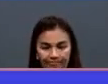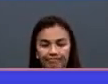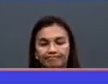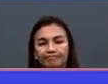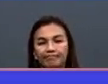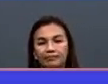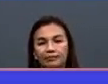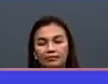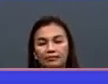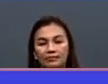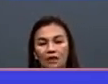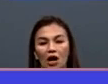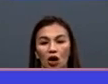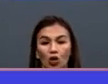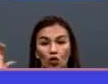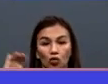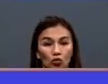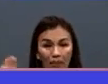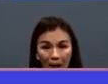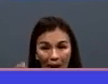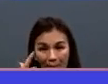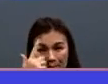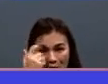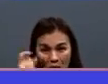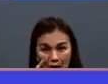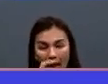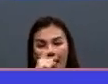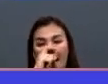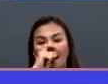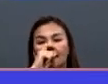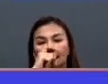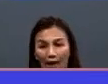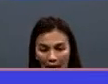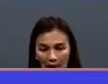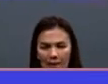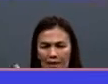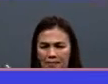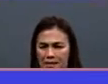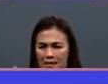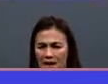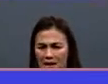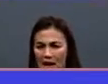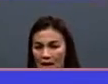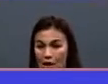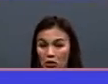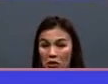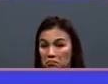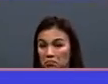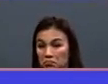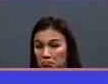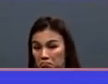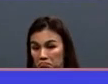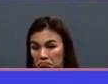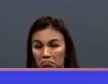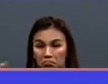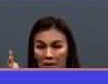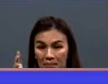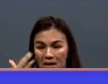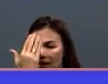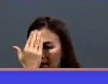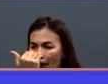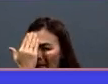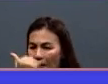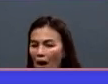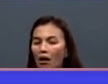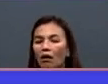ผู้ฟังการศึกษาคือรากฐานของชีวิตถ้าคนไม่มีคุณภาพจะไปเป็นศูนย์กลางอะไรกับเขาได้รอฮะใช่ๆอุตสาหกรรม